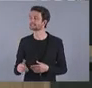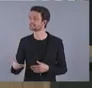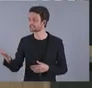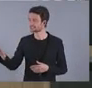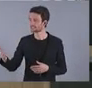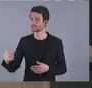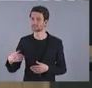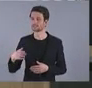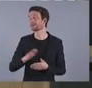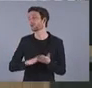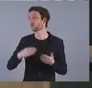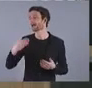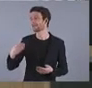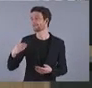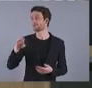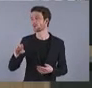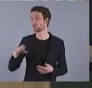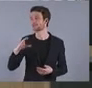MECS, pardon.